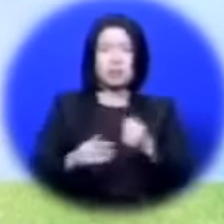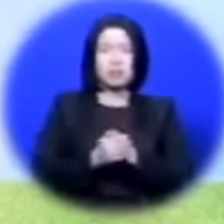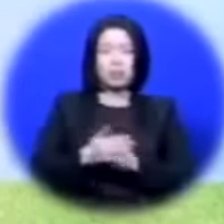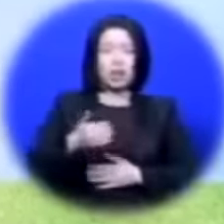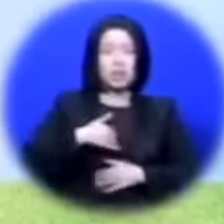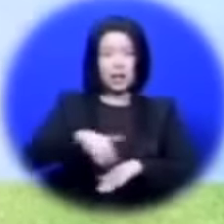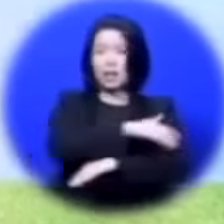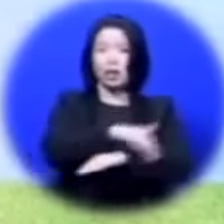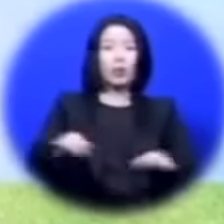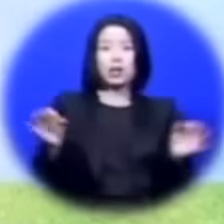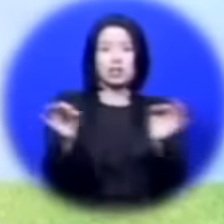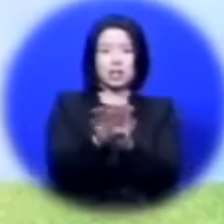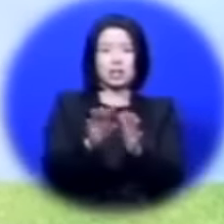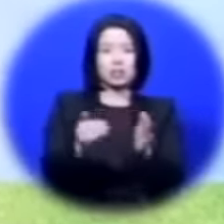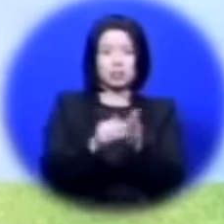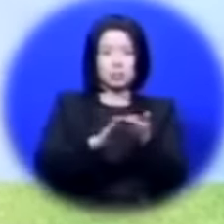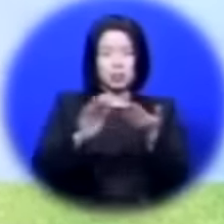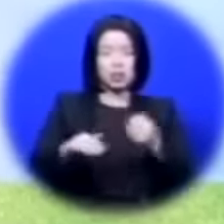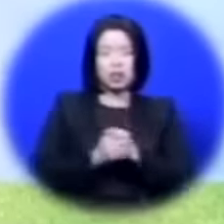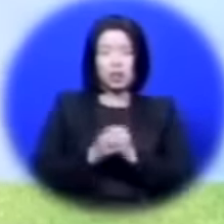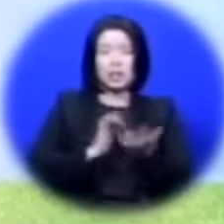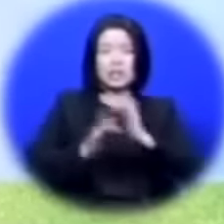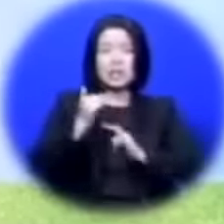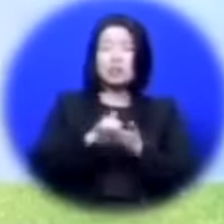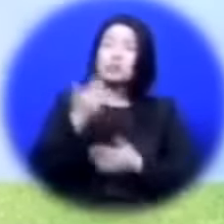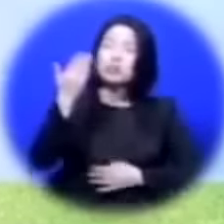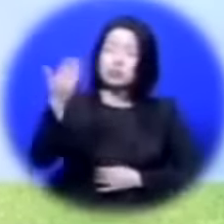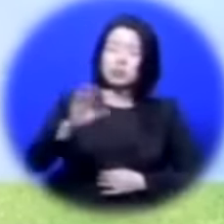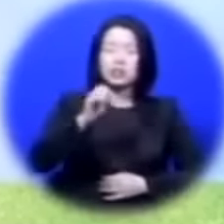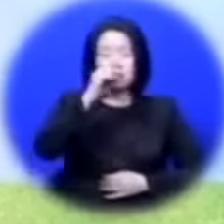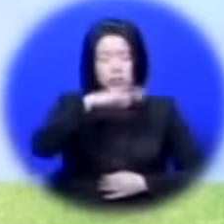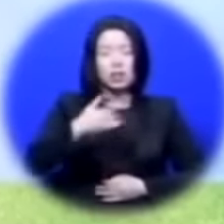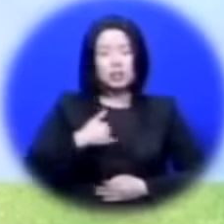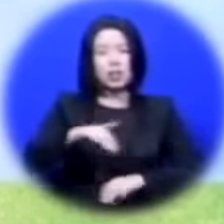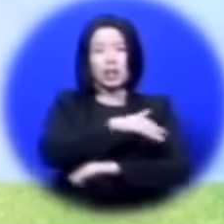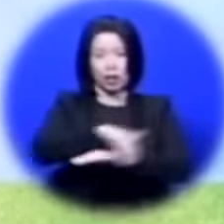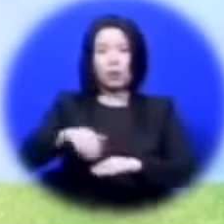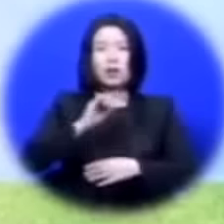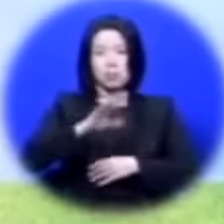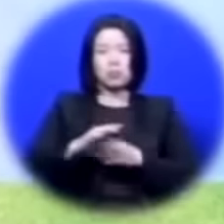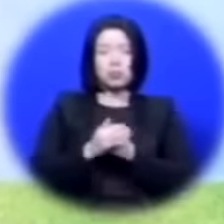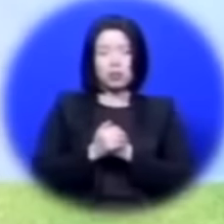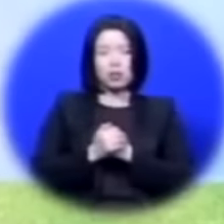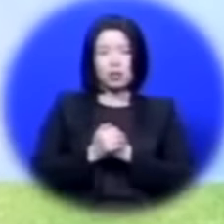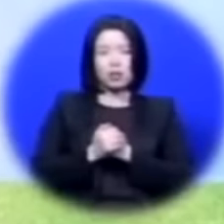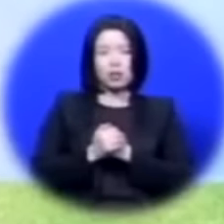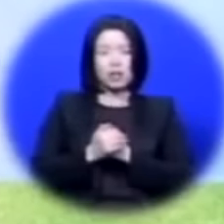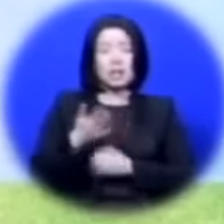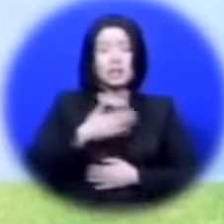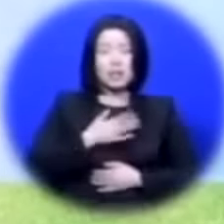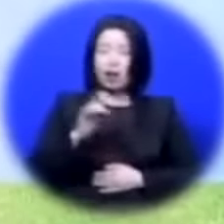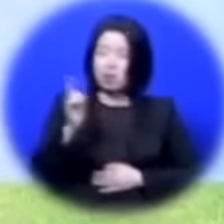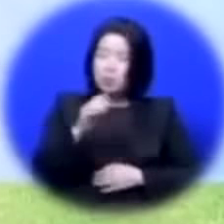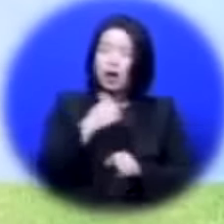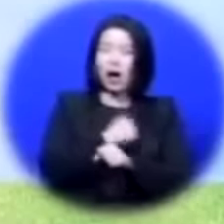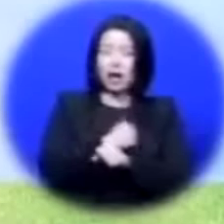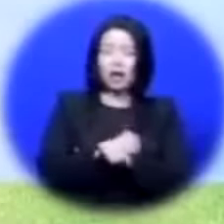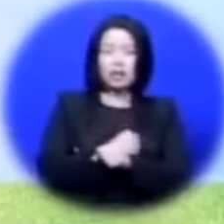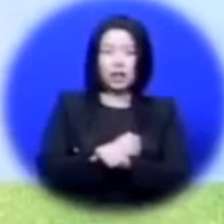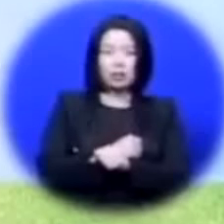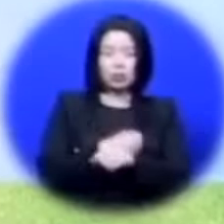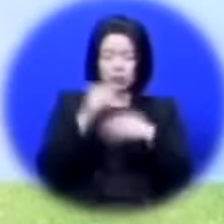계획이 없어졌어요 예수님 그분이 그저 제 계획일뿐입니다 제가 뭘 하겠다는 것도